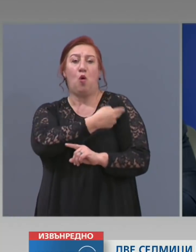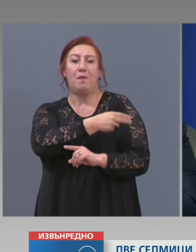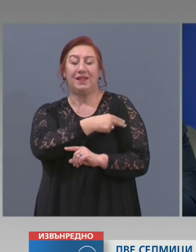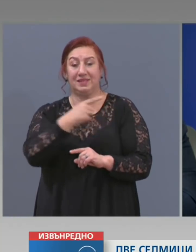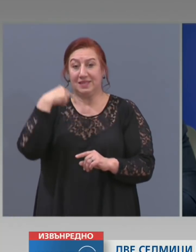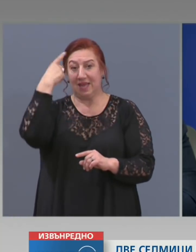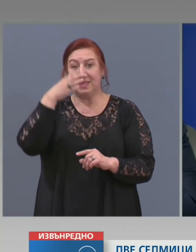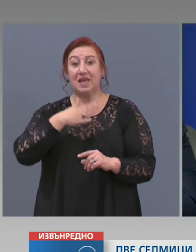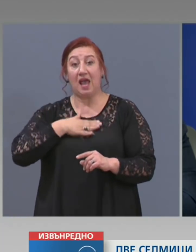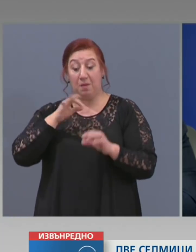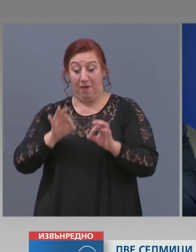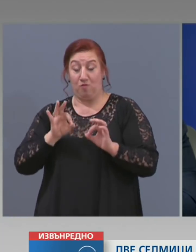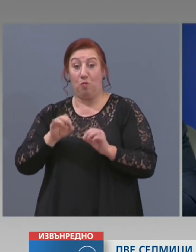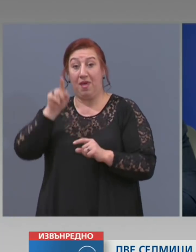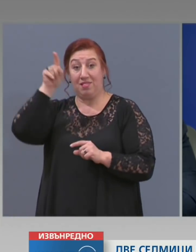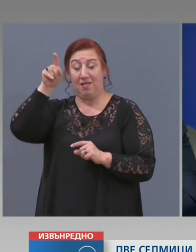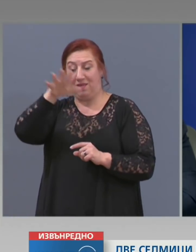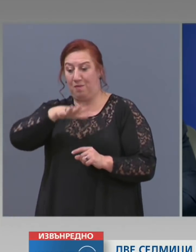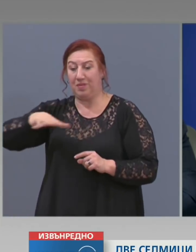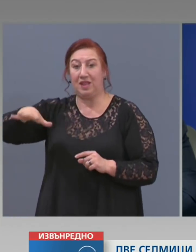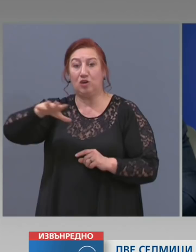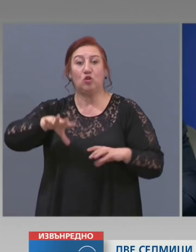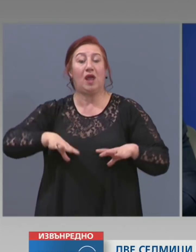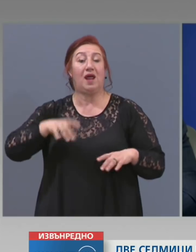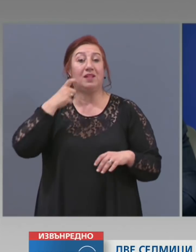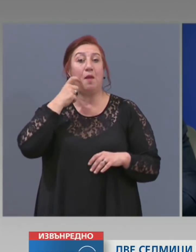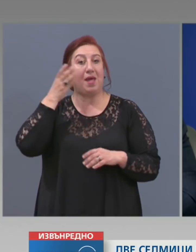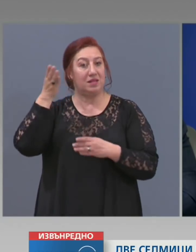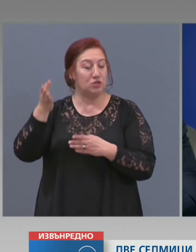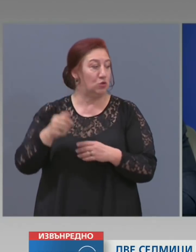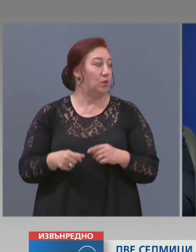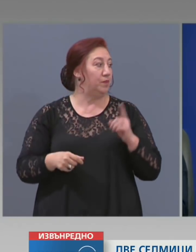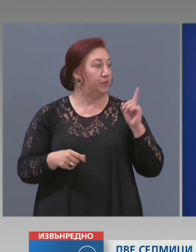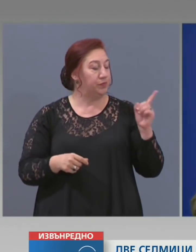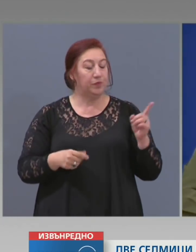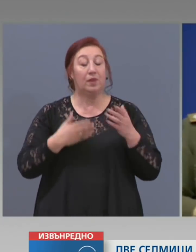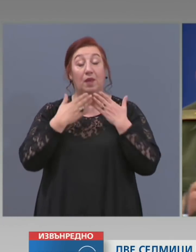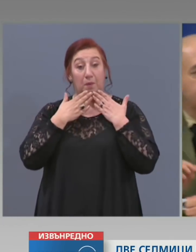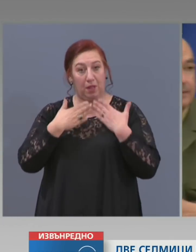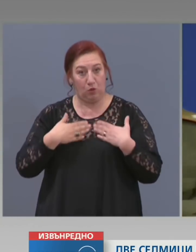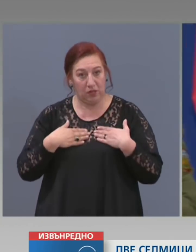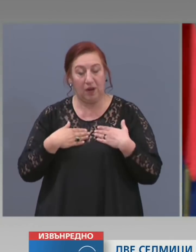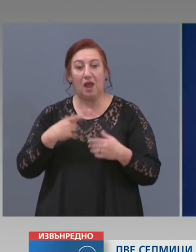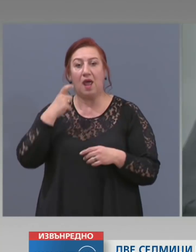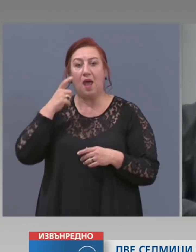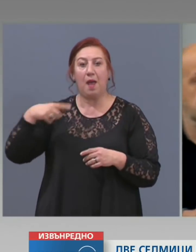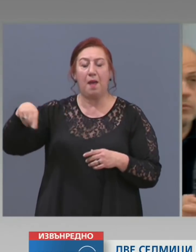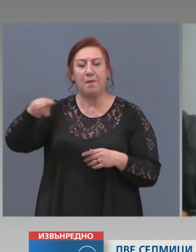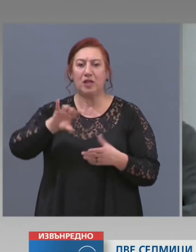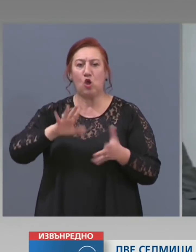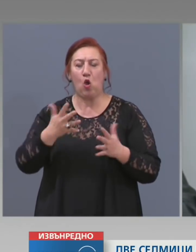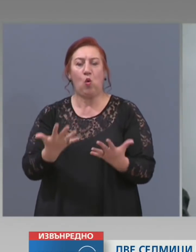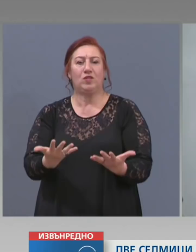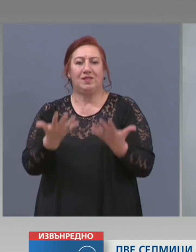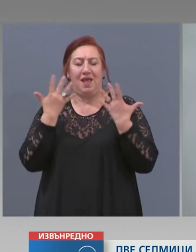територията на град Банско към този момент. Заповядайте, господин. Благодаря. Банско е около 10 000 град,